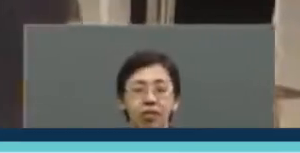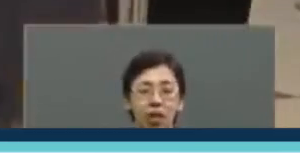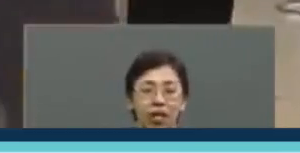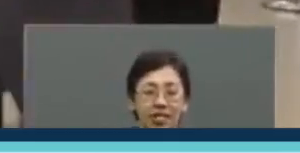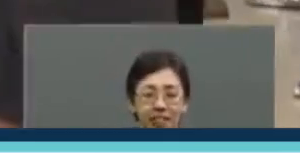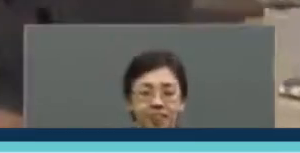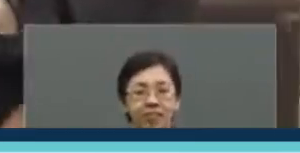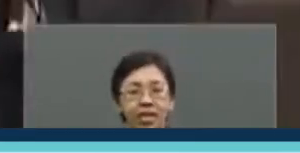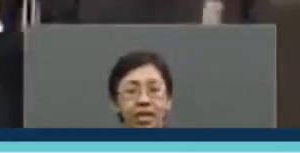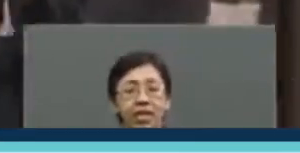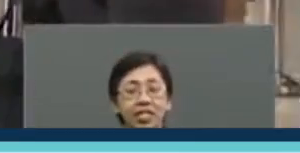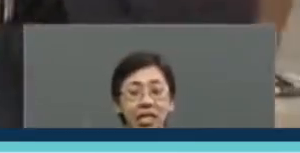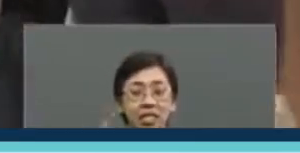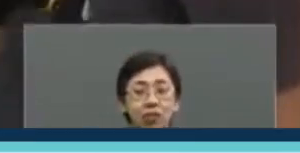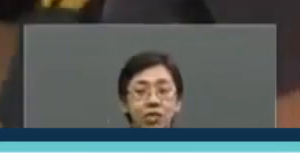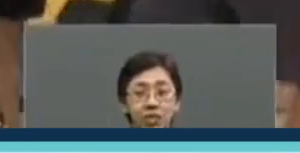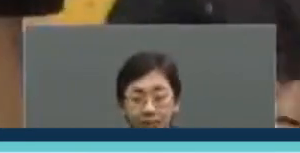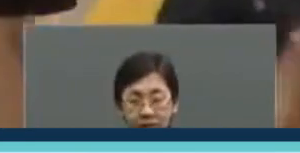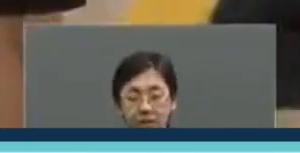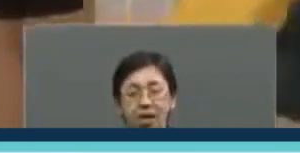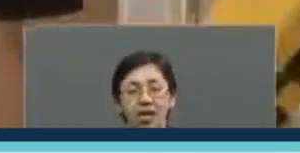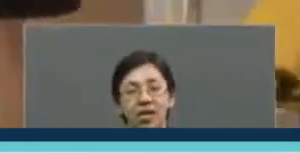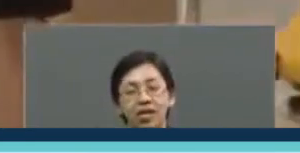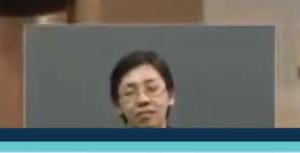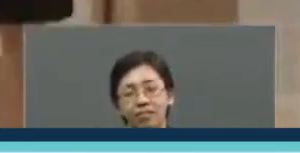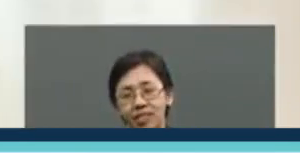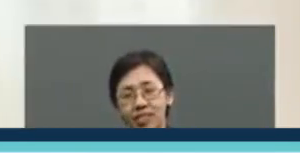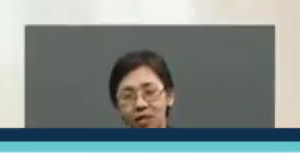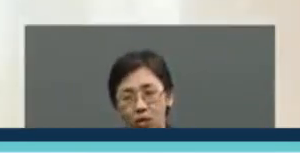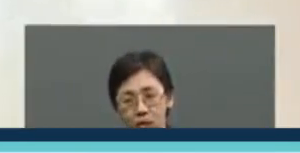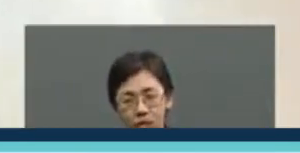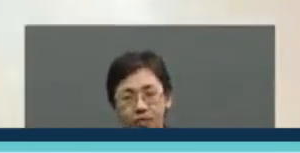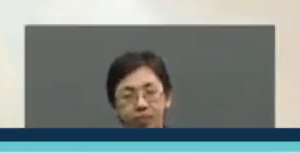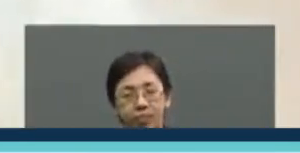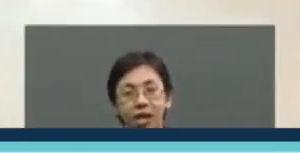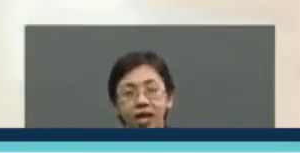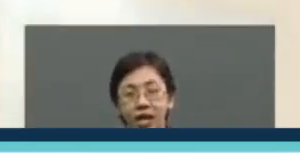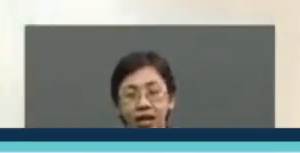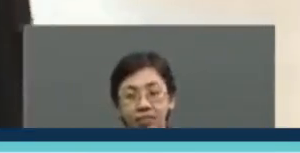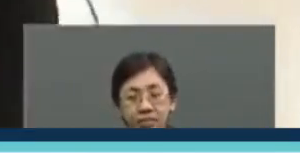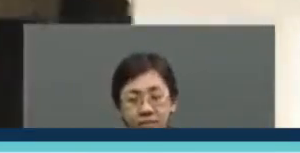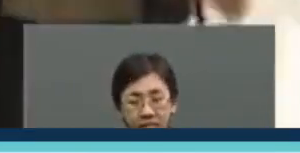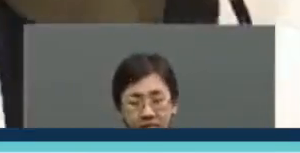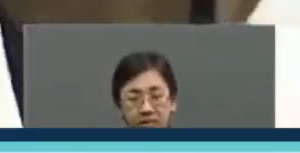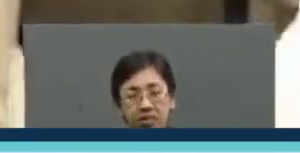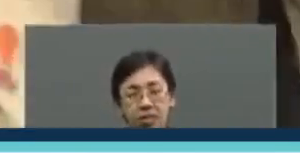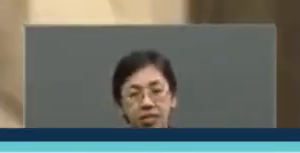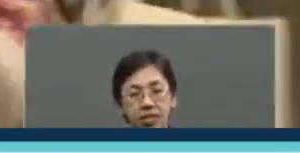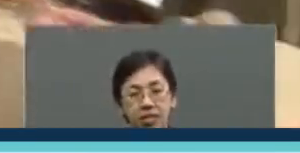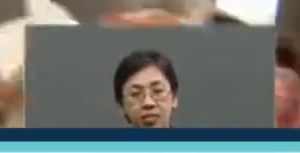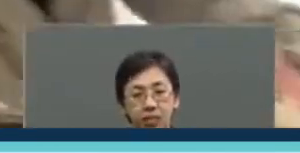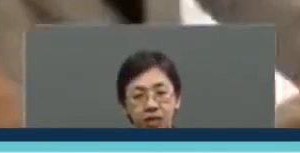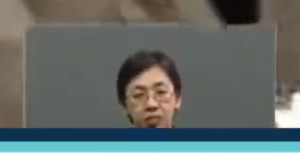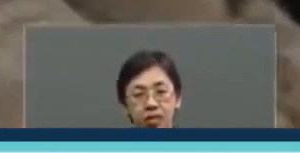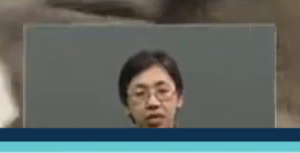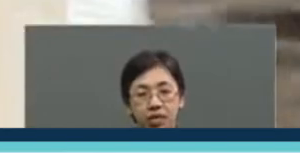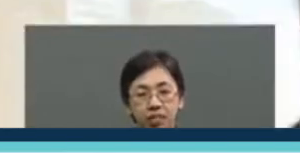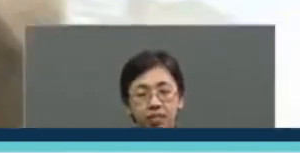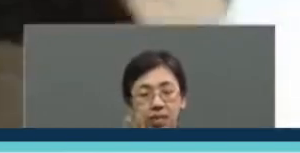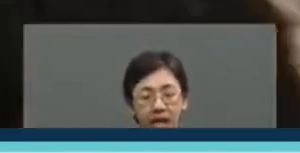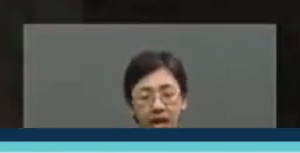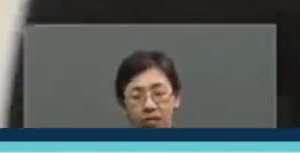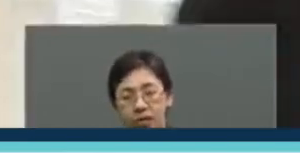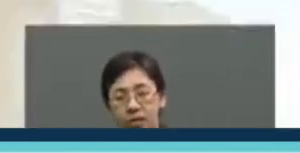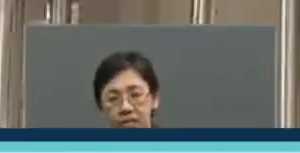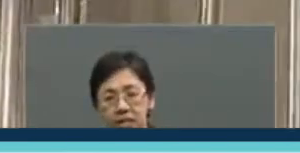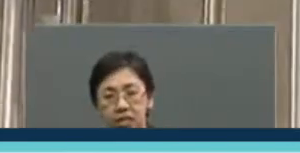ยโดยจะต้องมีการยกเว้นวีซ่าของประเทศไทยและจีนซึ่งขณะนี้ประเทศจีนได้มีการยกเว้นวีซ่าให้กับนักท่องเที่ยวไทย